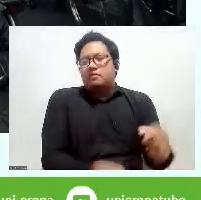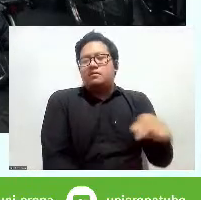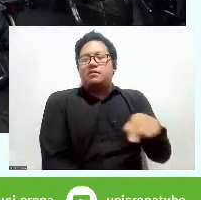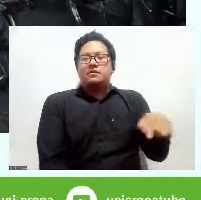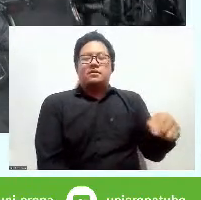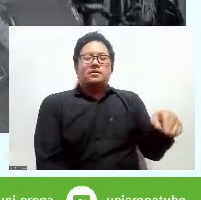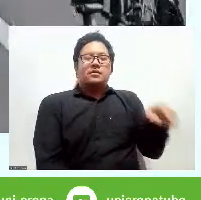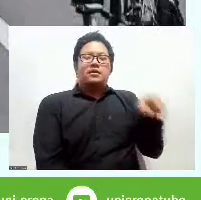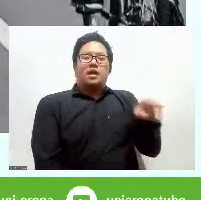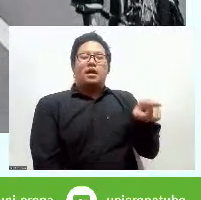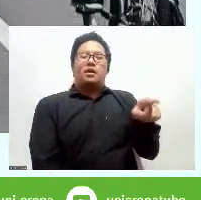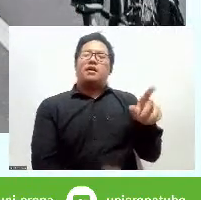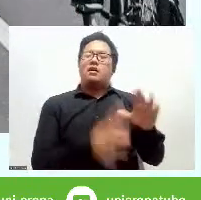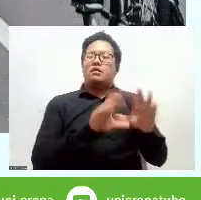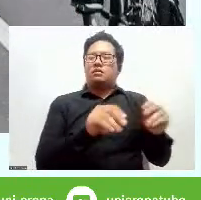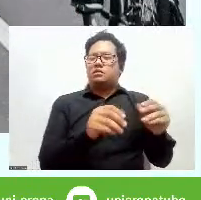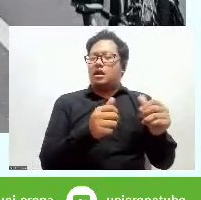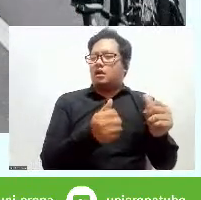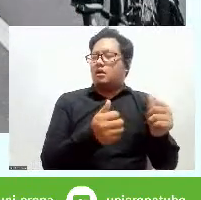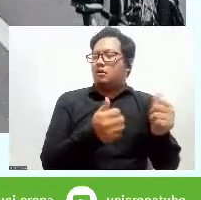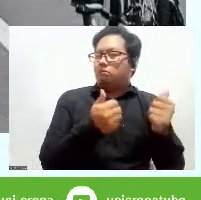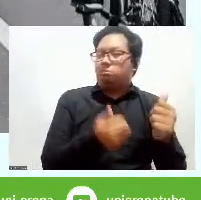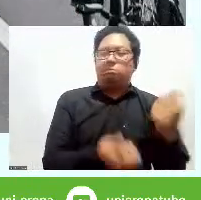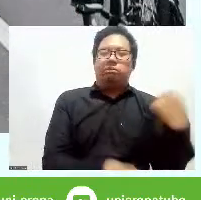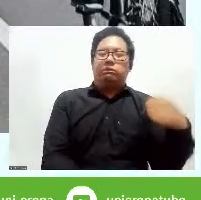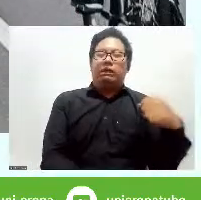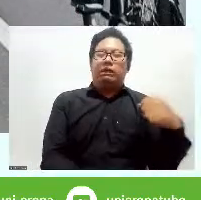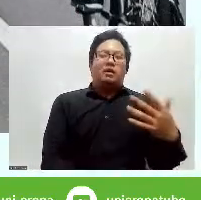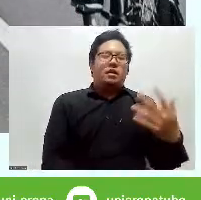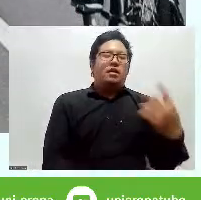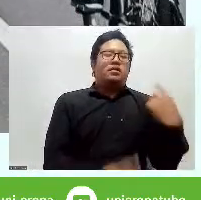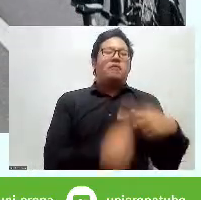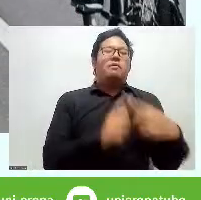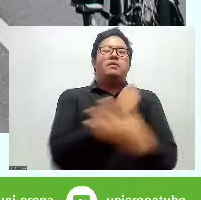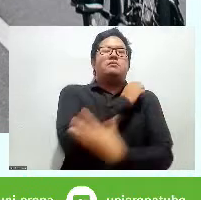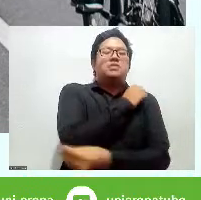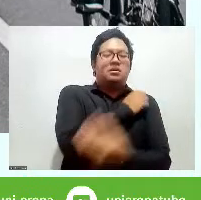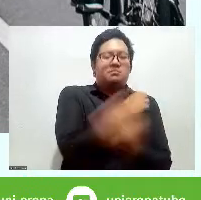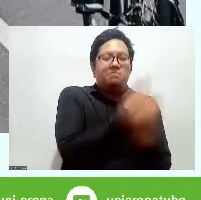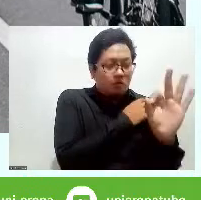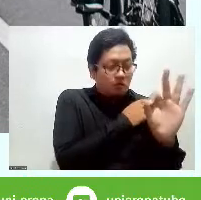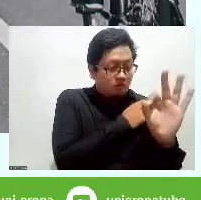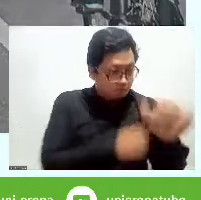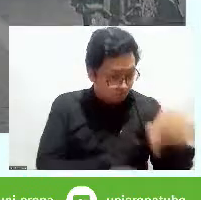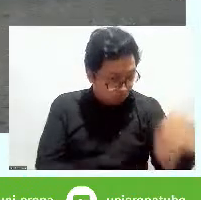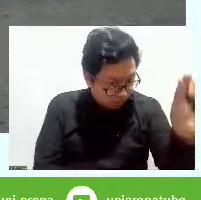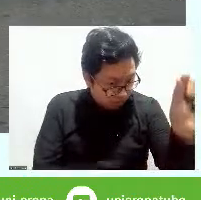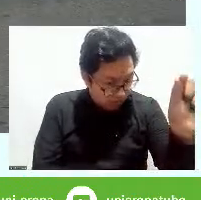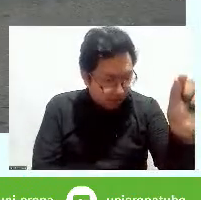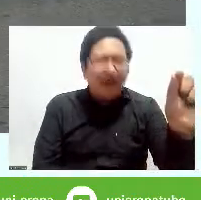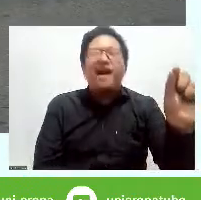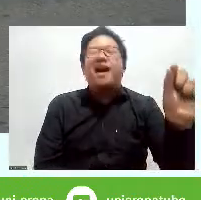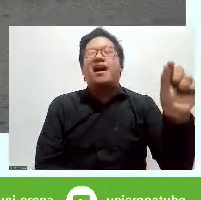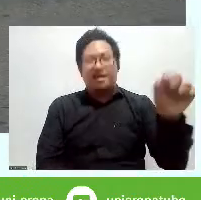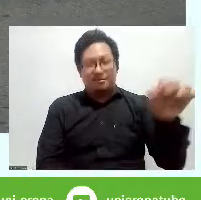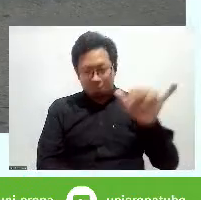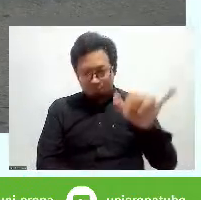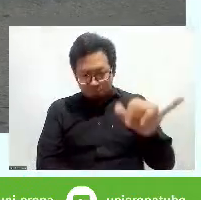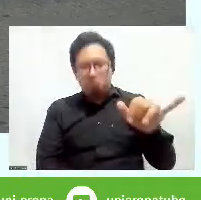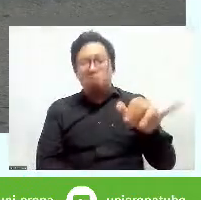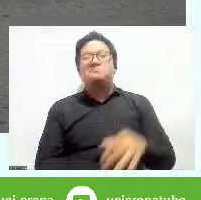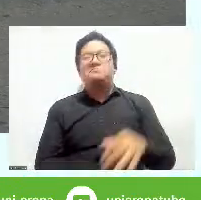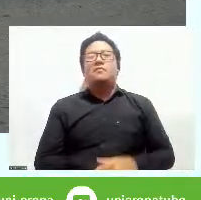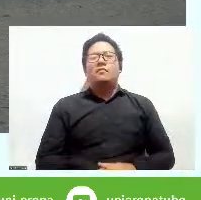menjadi beban keluarga menambah kemiskinan baru lagi Betul kan Betul penyebab dari ketiganya Hai